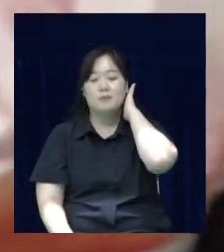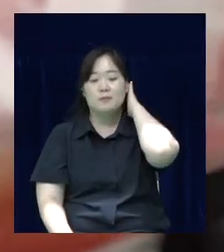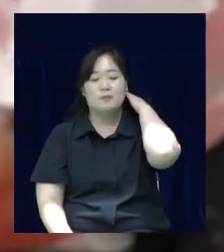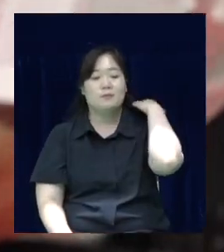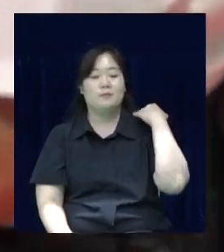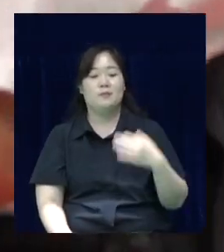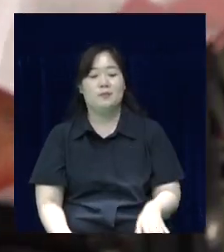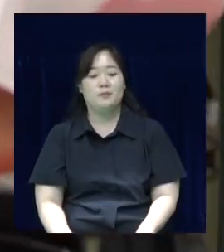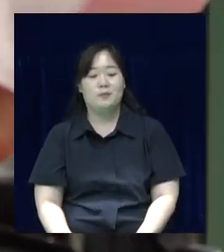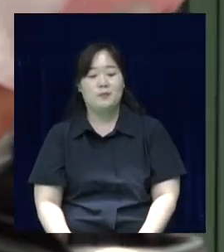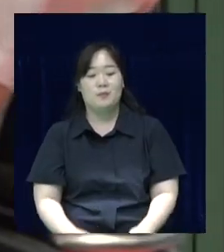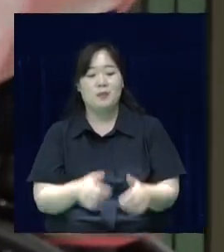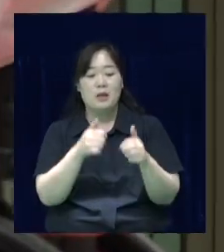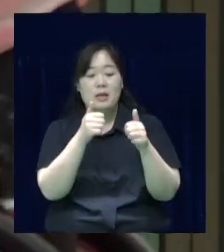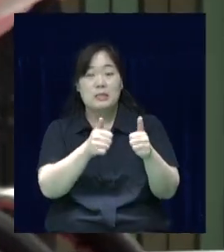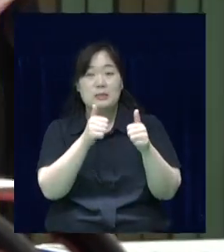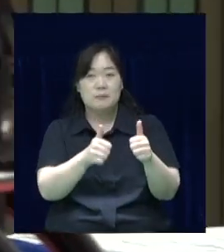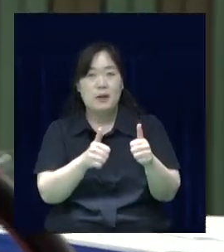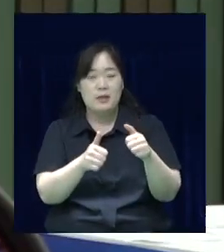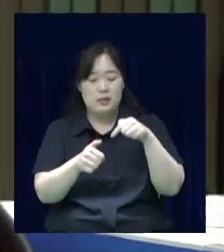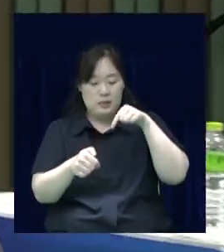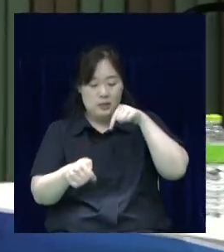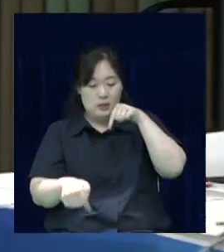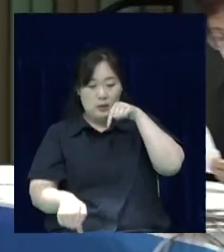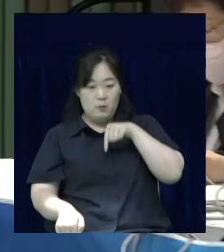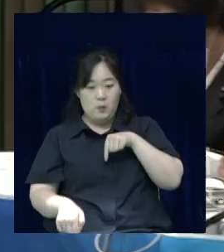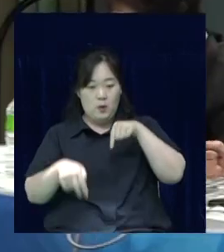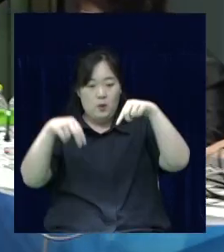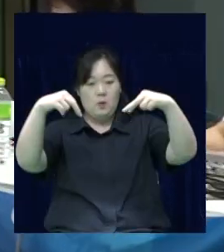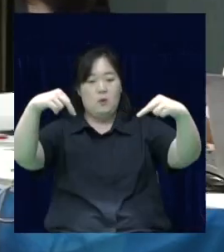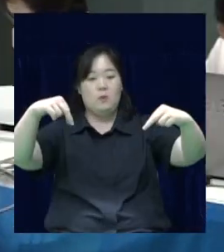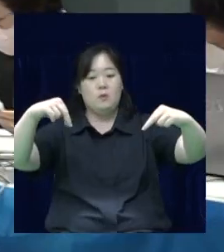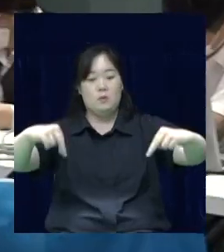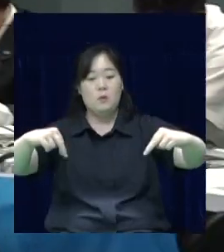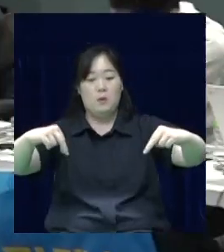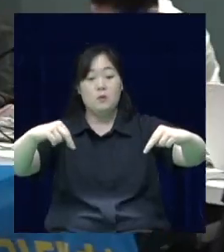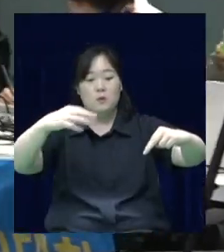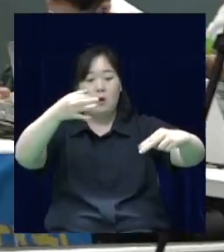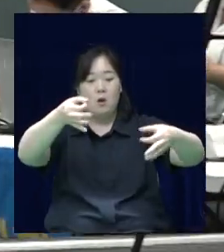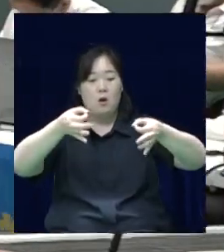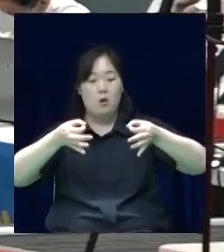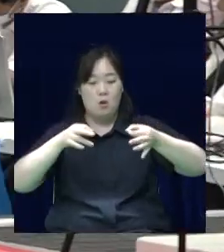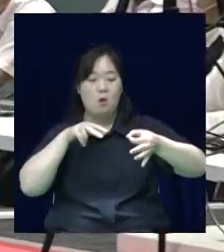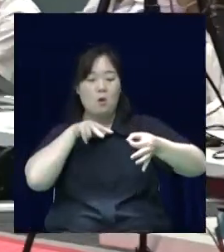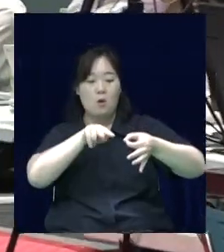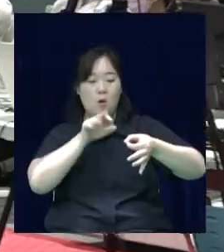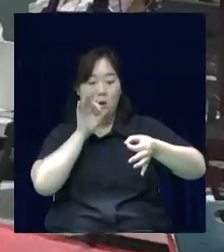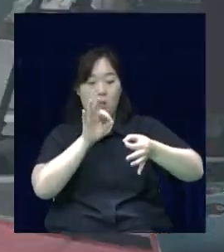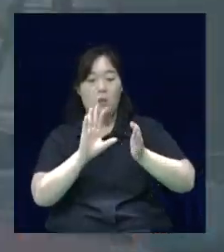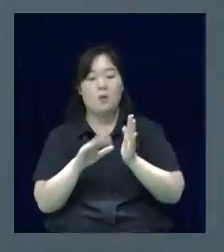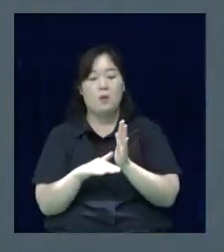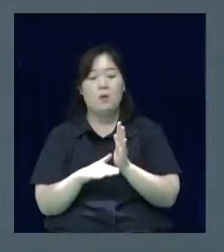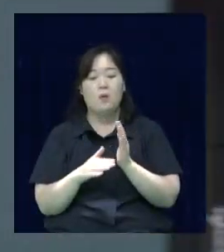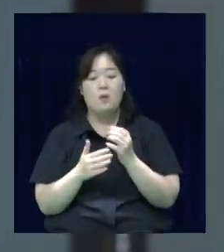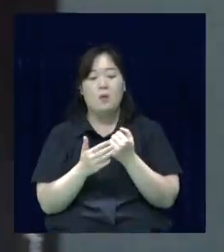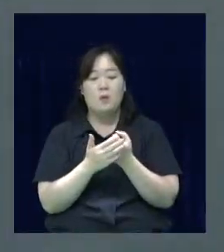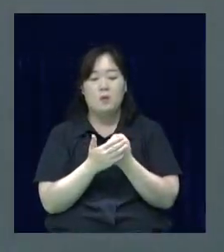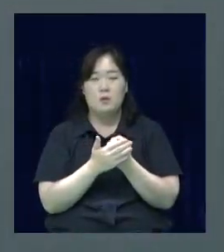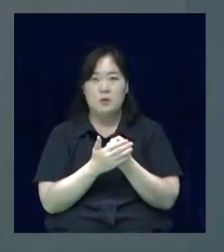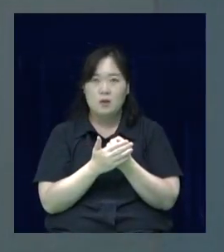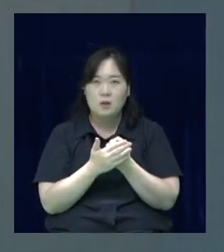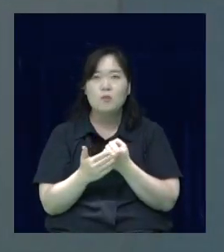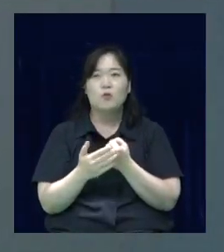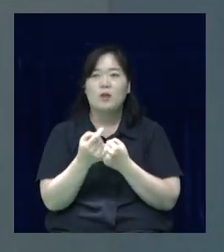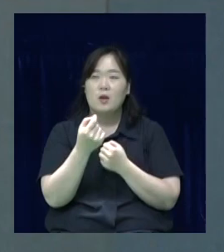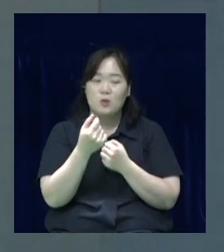선언함으로써 심판이 이제 세 각도에서 보기 때문에 네? 사실은 보는 각도마다 조금씩 다릅니다. 그렇죠. 그러다 보니까 우리가 삼심제를 두는 이유가